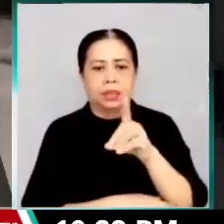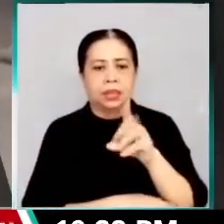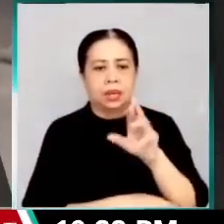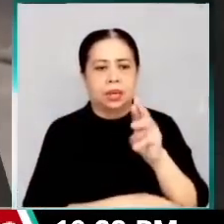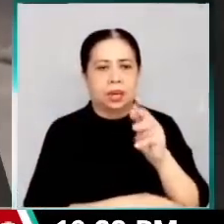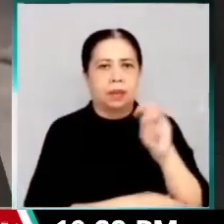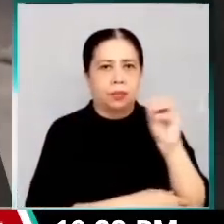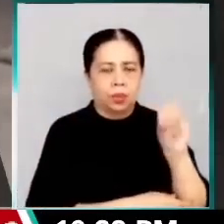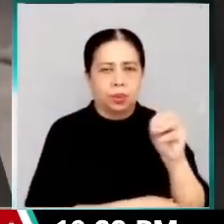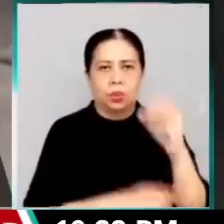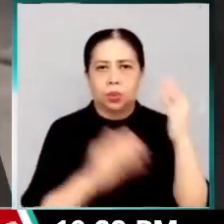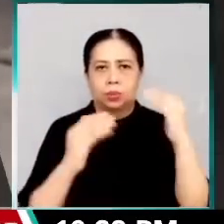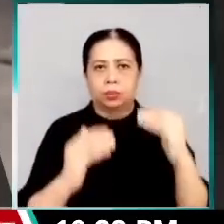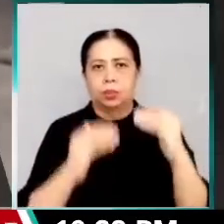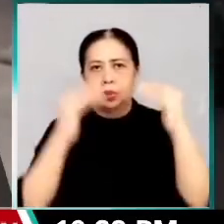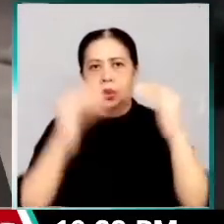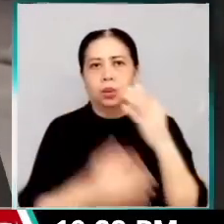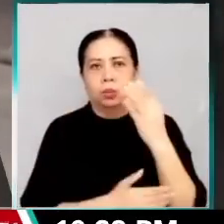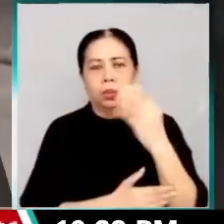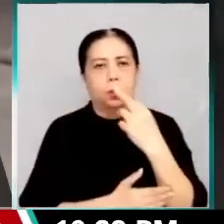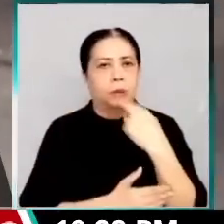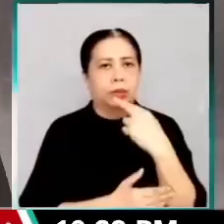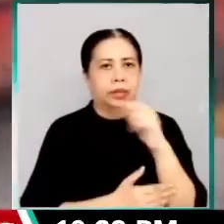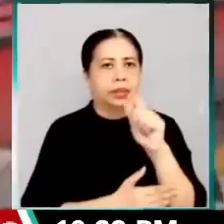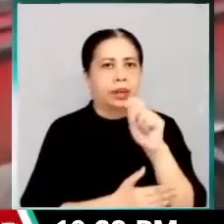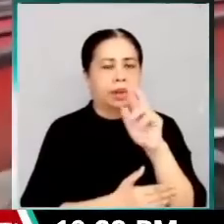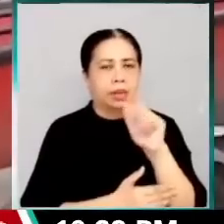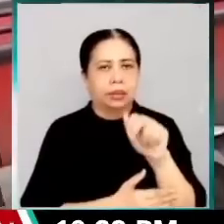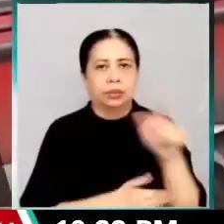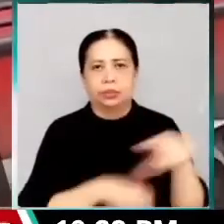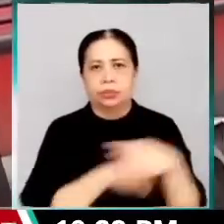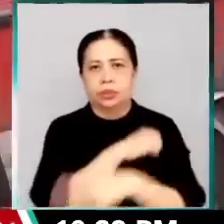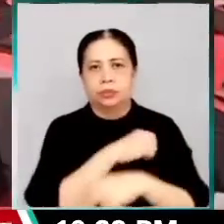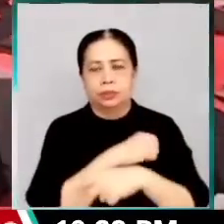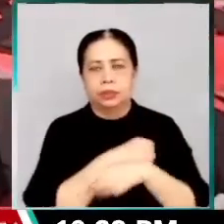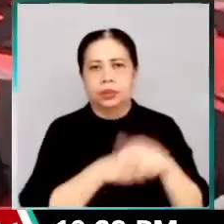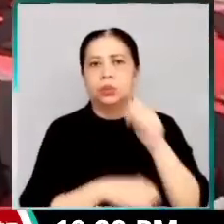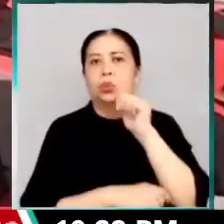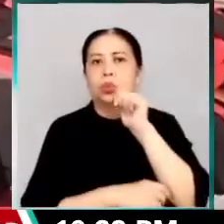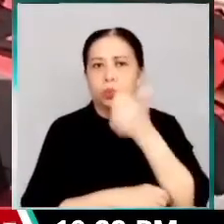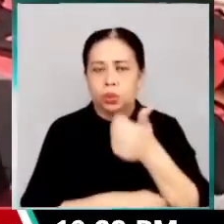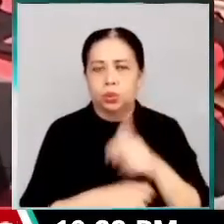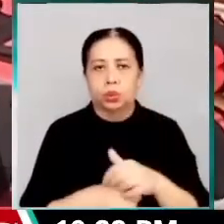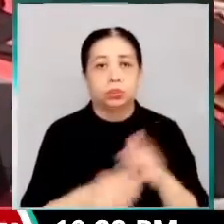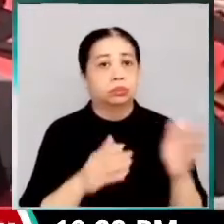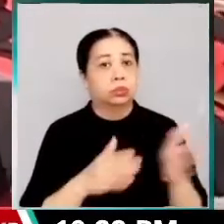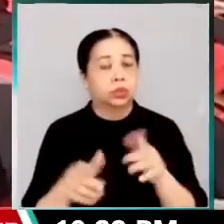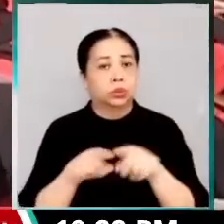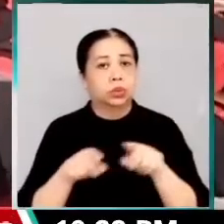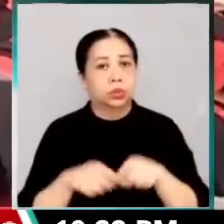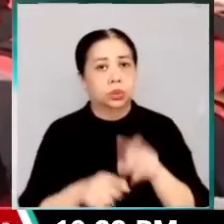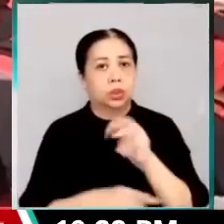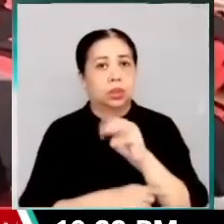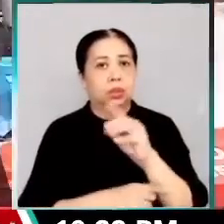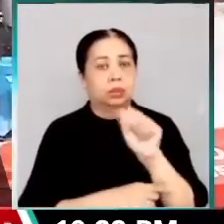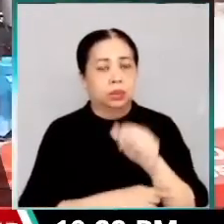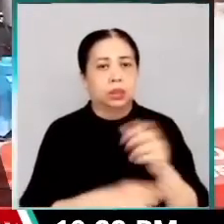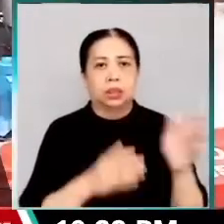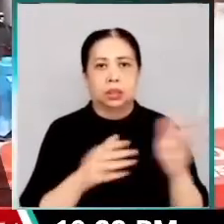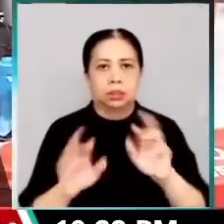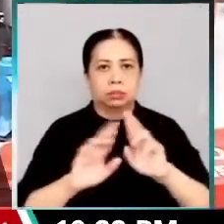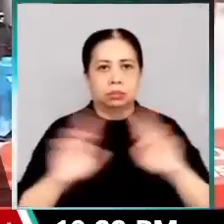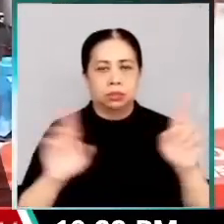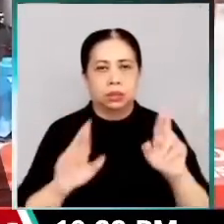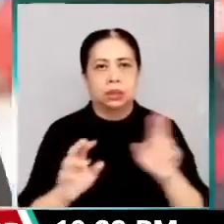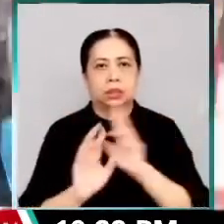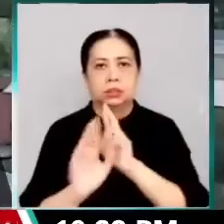sa blue or red alert status ang probinsya bukas. Naghahanda rin ng MMDA. Nakalatag na ang kanilang response and rescue equipment